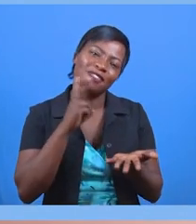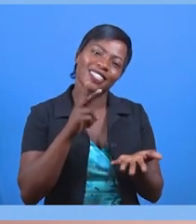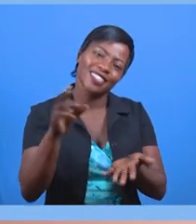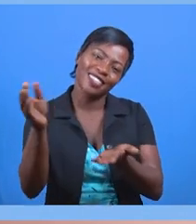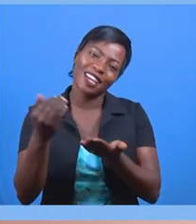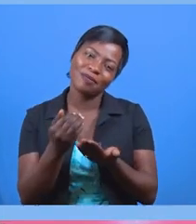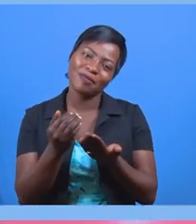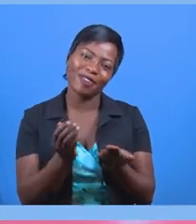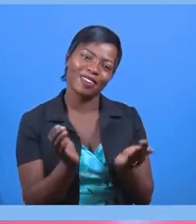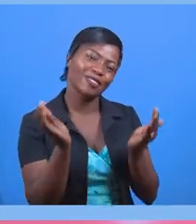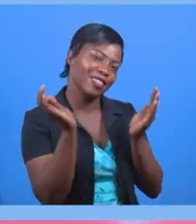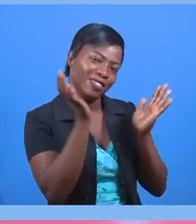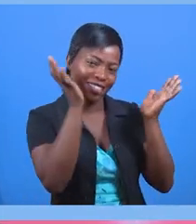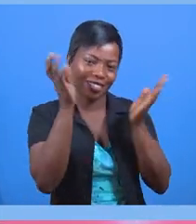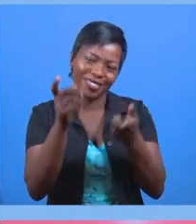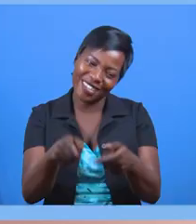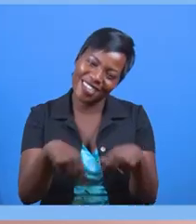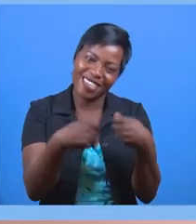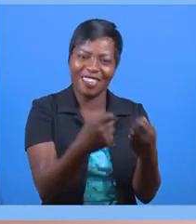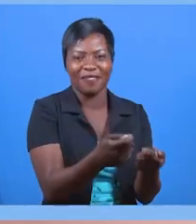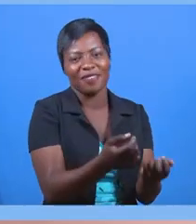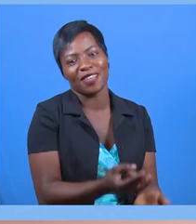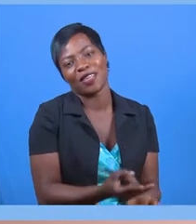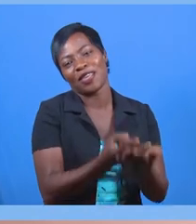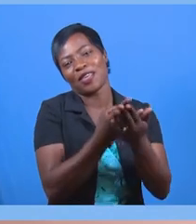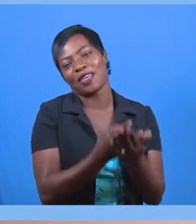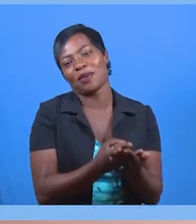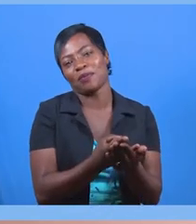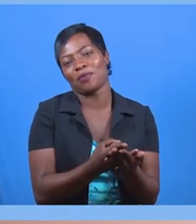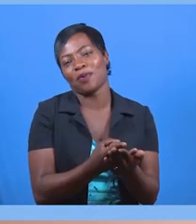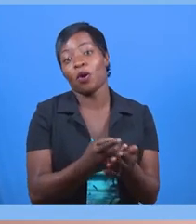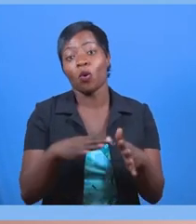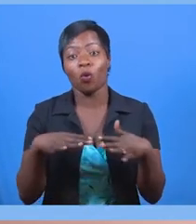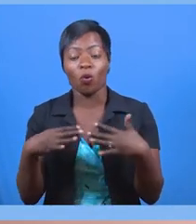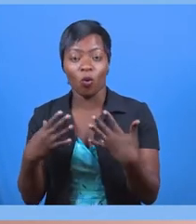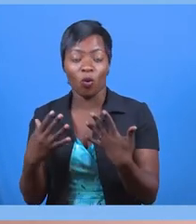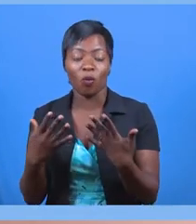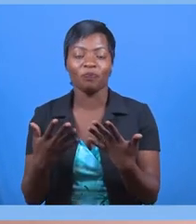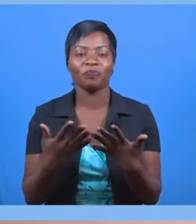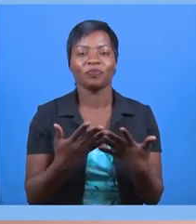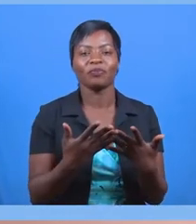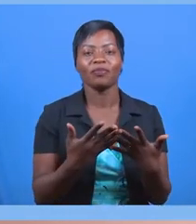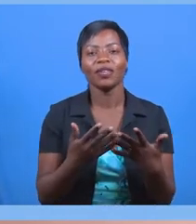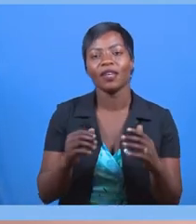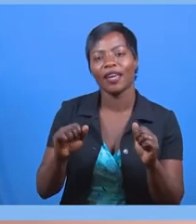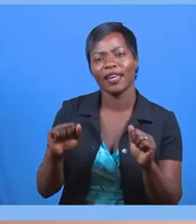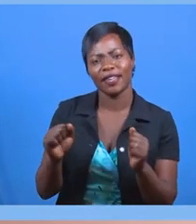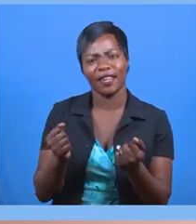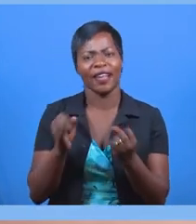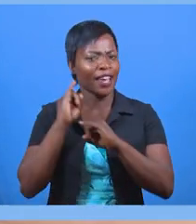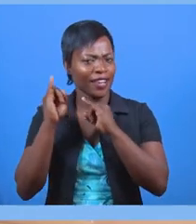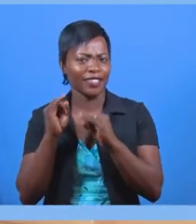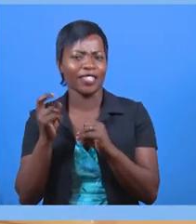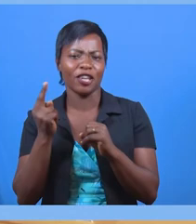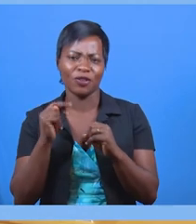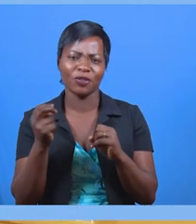vakabata chikadhibhokisi chekuti ngativedzerei pakabuda zvakare pfungwa yekuti nomboya kuna opportunity sandauya kuna dokta pakabuda pfungwa yekuti